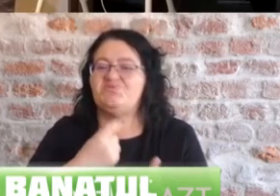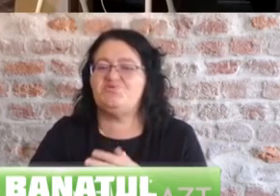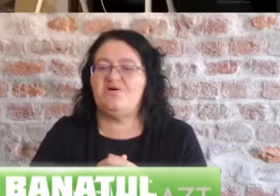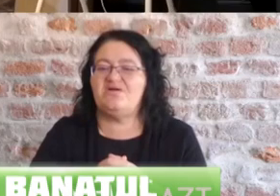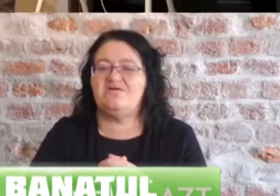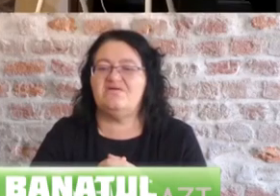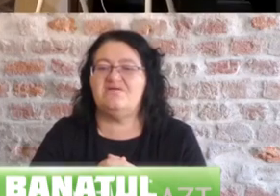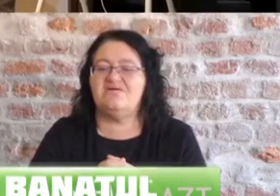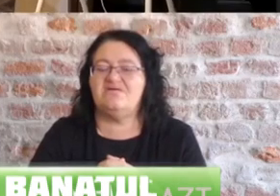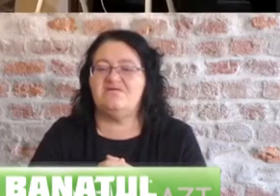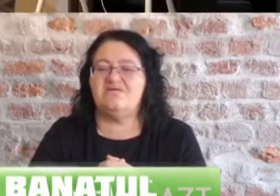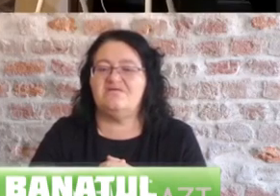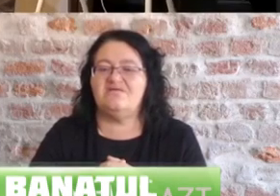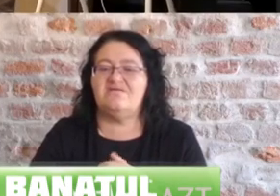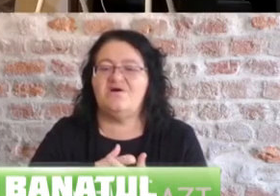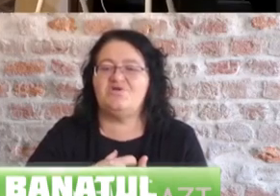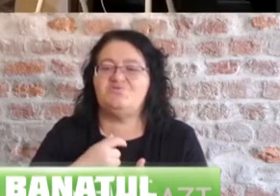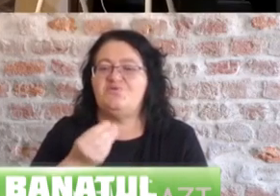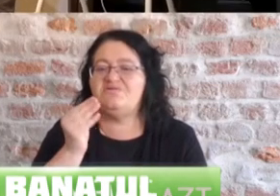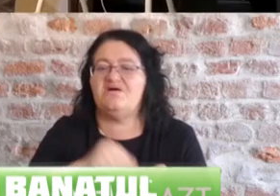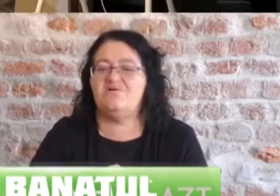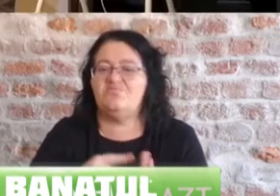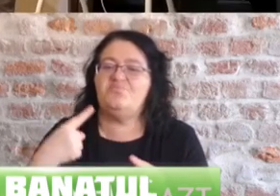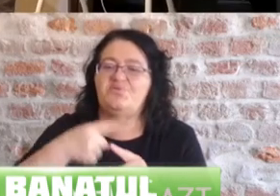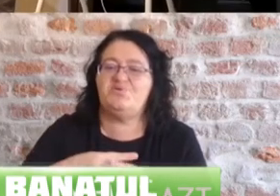Timișoara. Aș putea adăuga doar